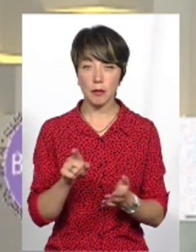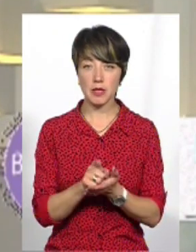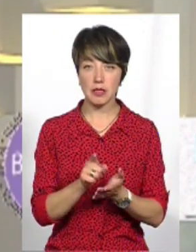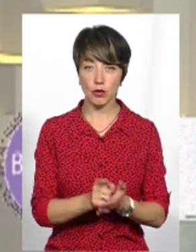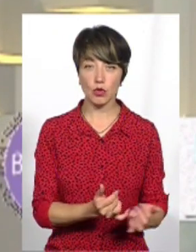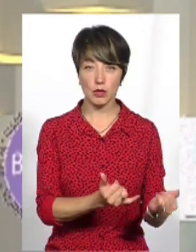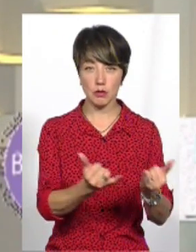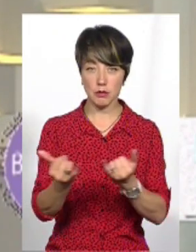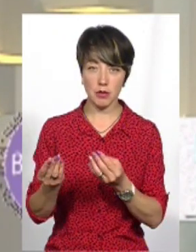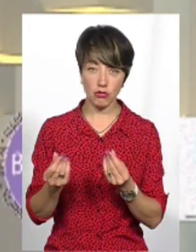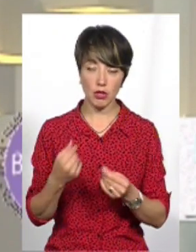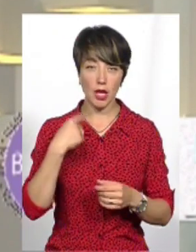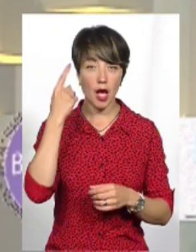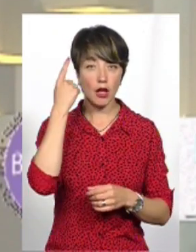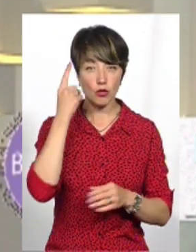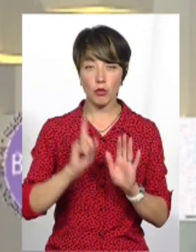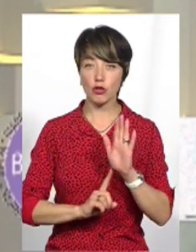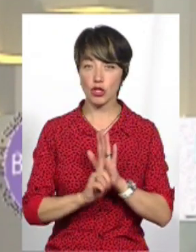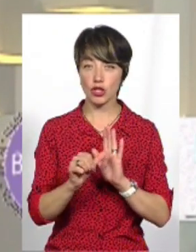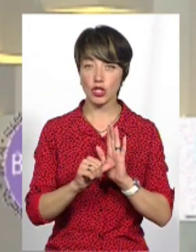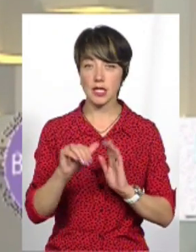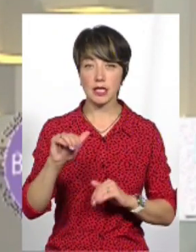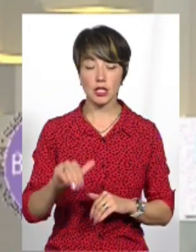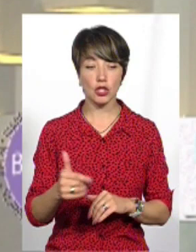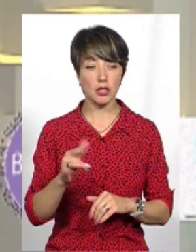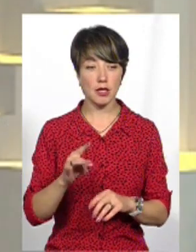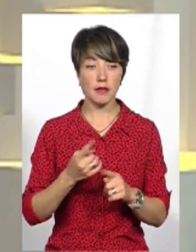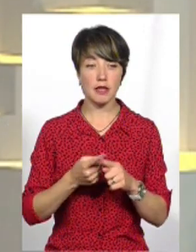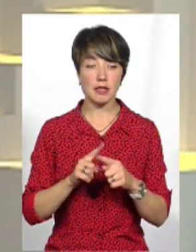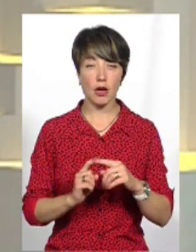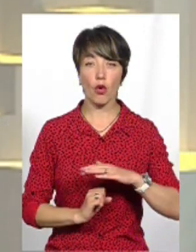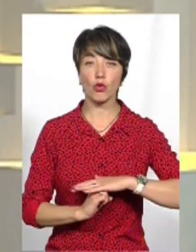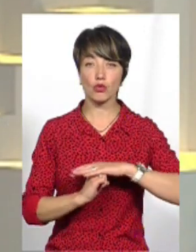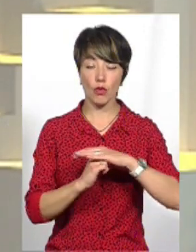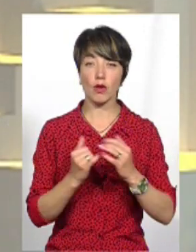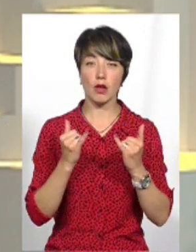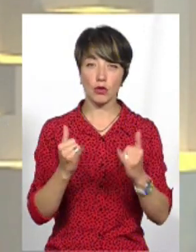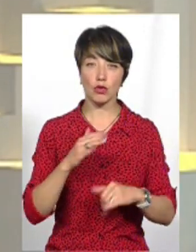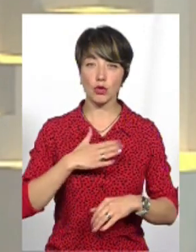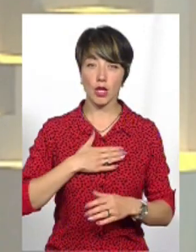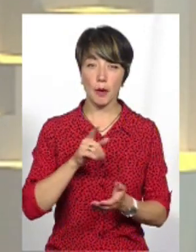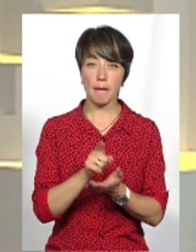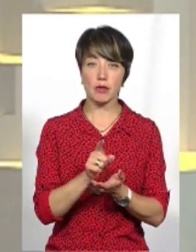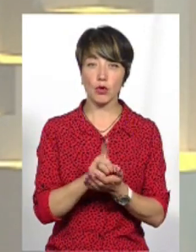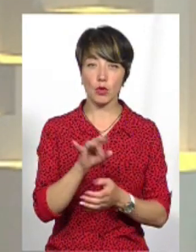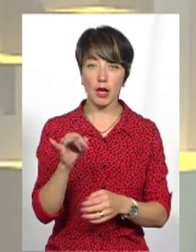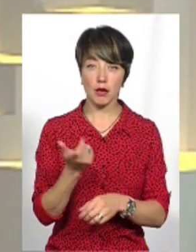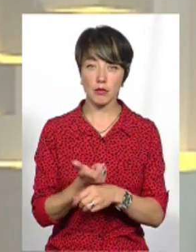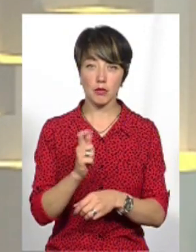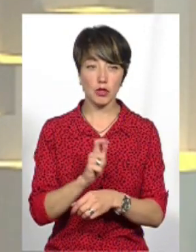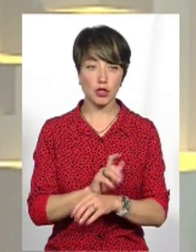пенсійного забезпечення. Я думаю, початок 6 тисяч гривень, це стане основою для того, щоб наші пенсіонери